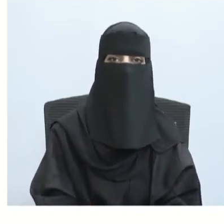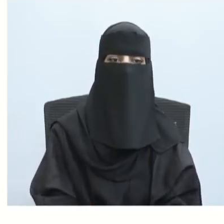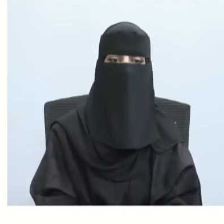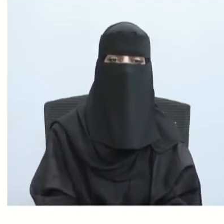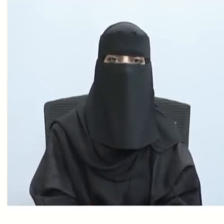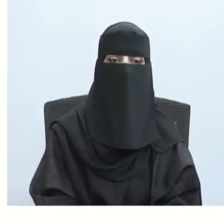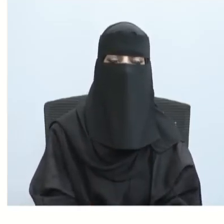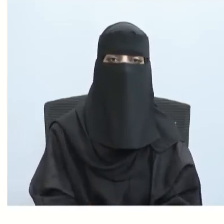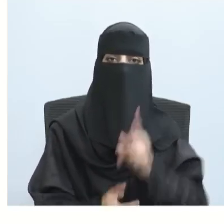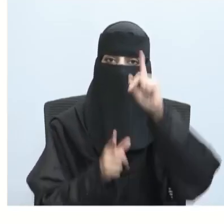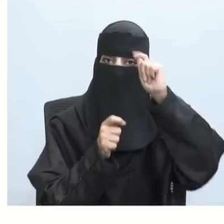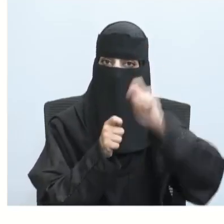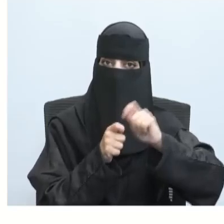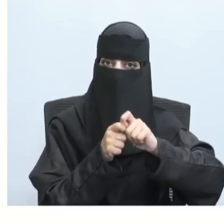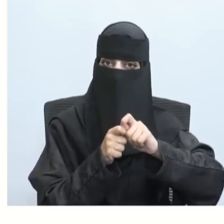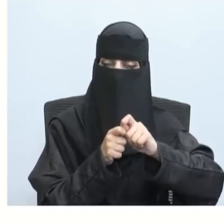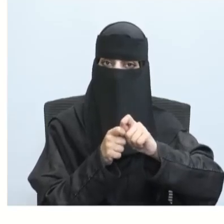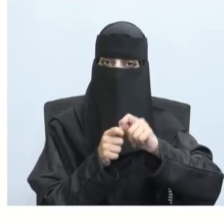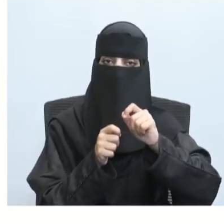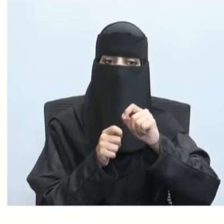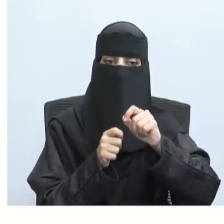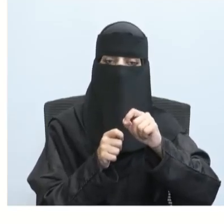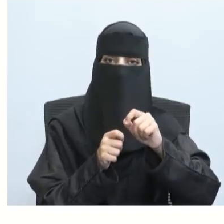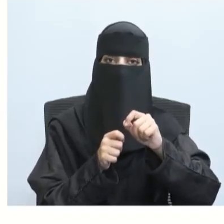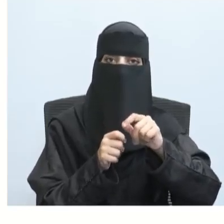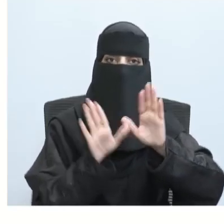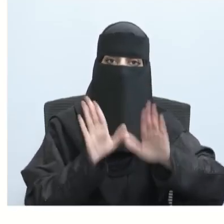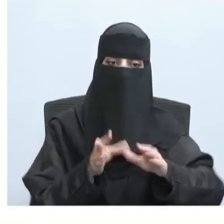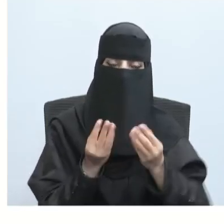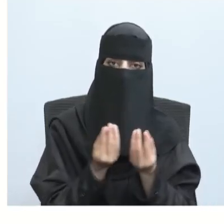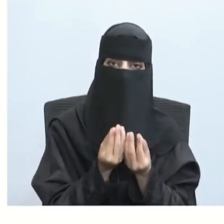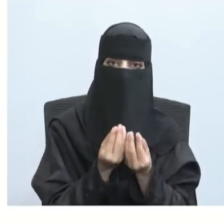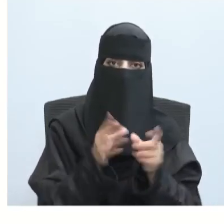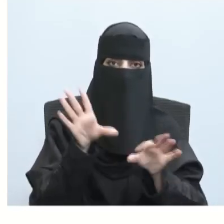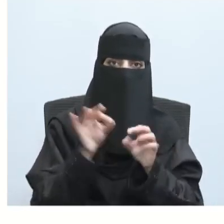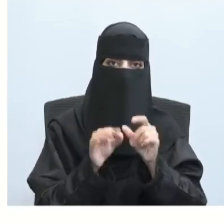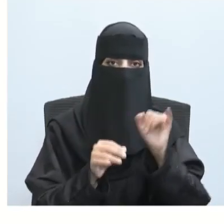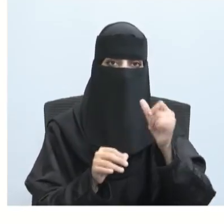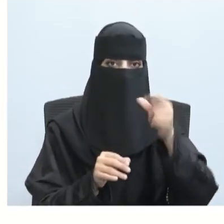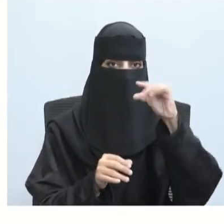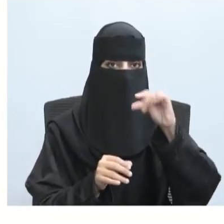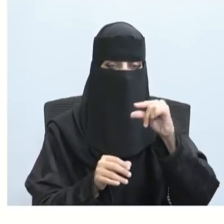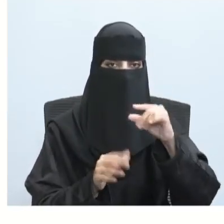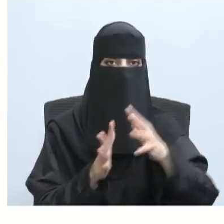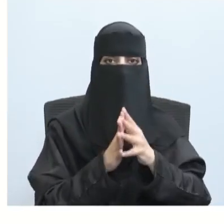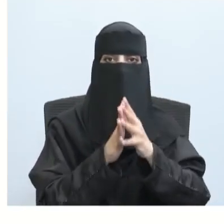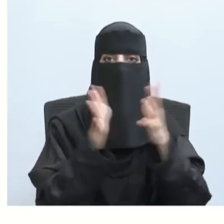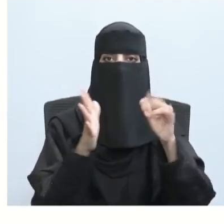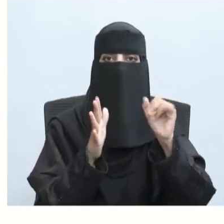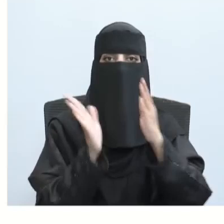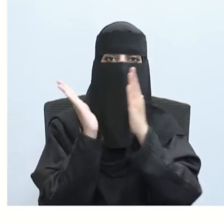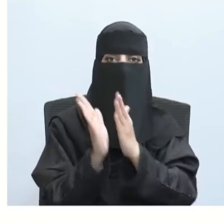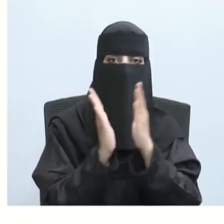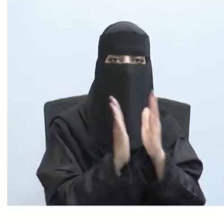اقتضت حكمه الخالق سبحانه وتعالى في وجود بعض المواد في اكثر من